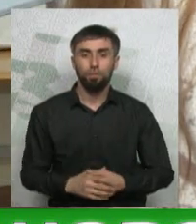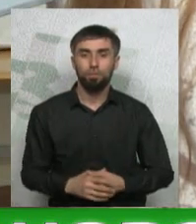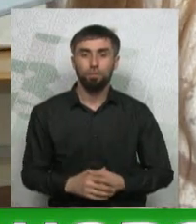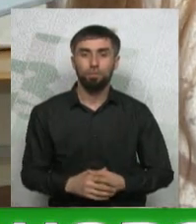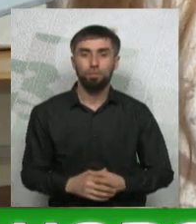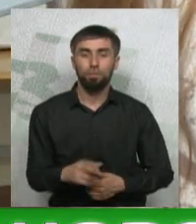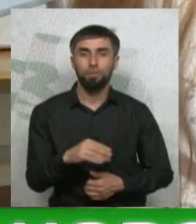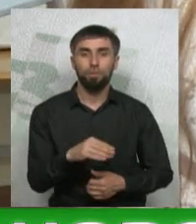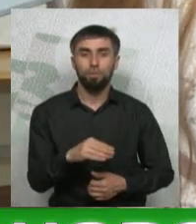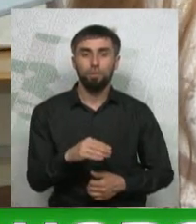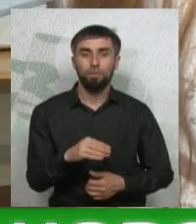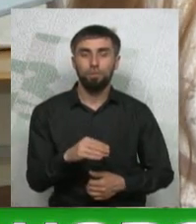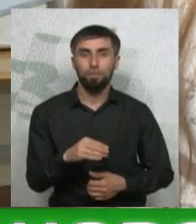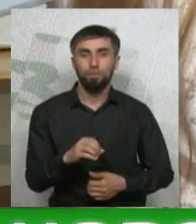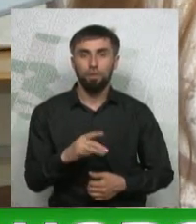Джирск